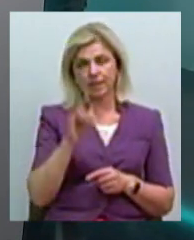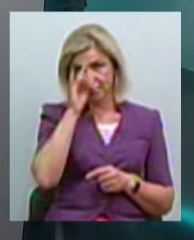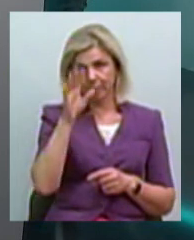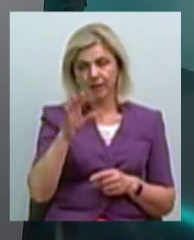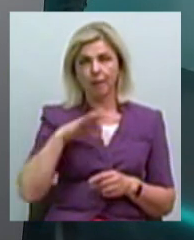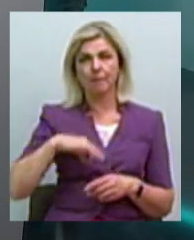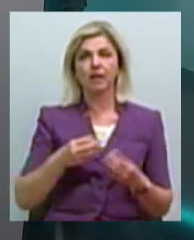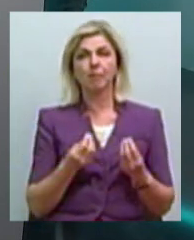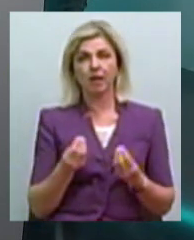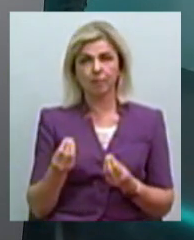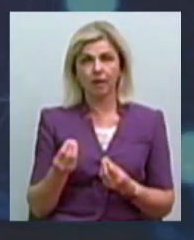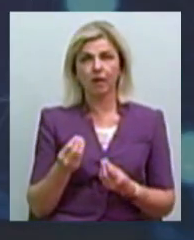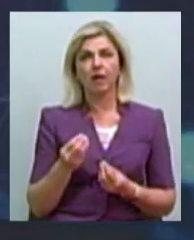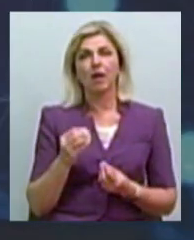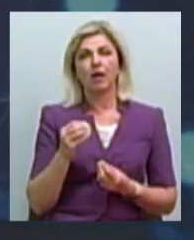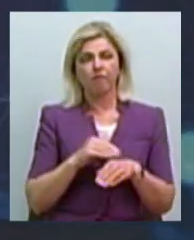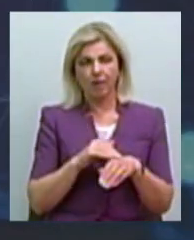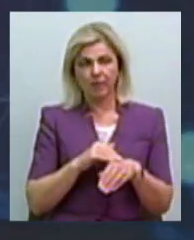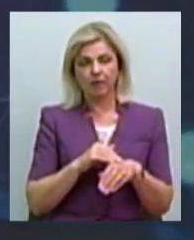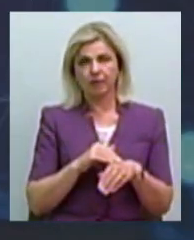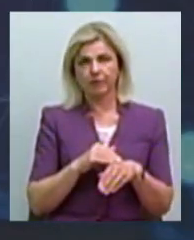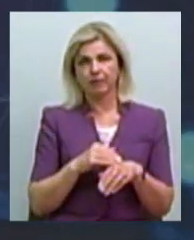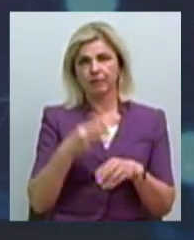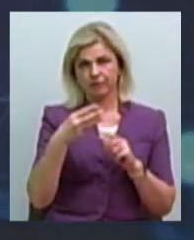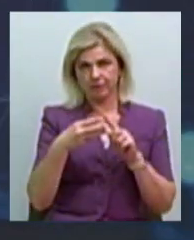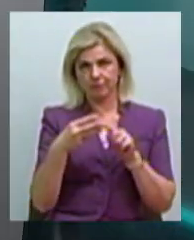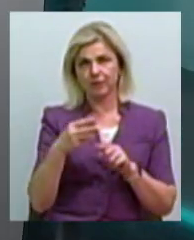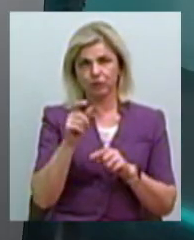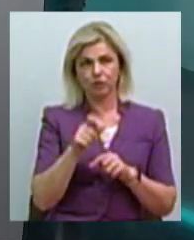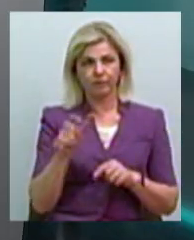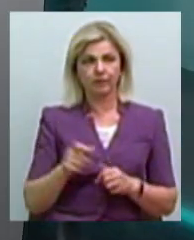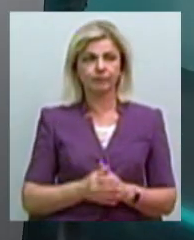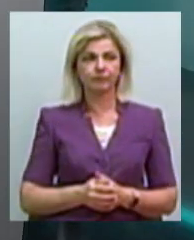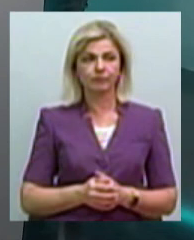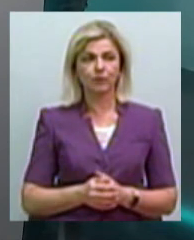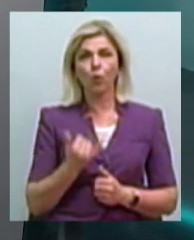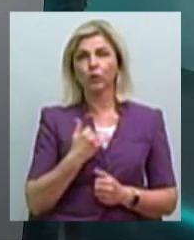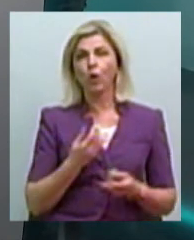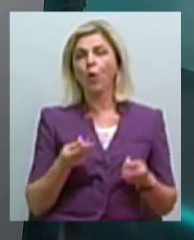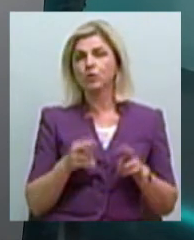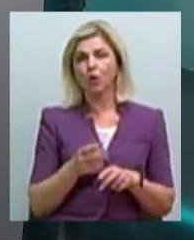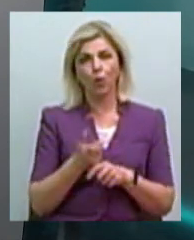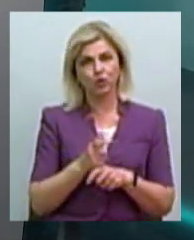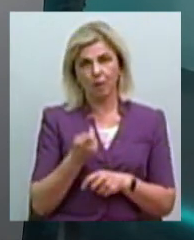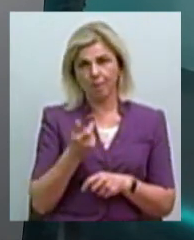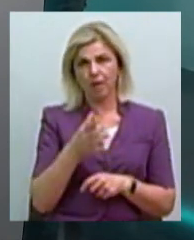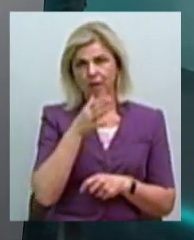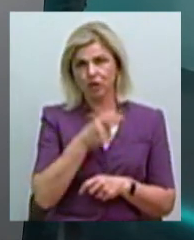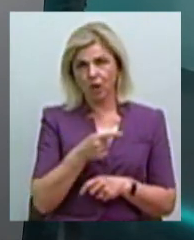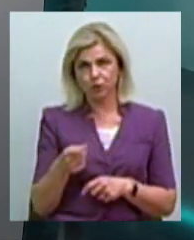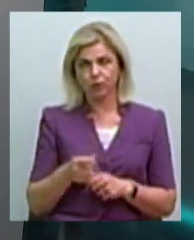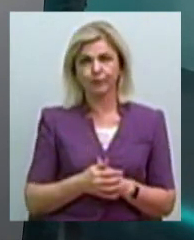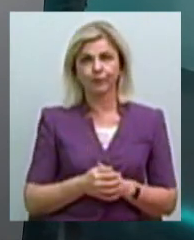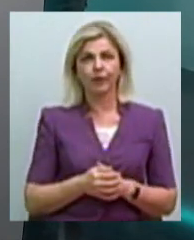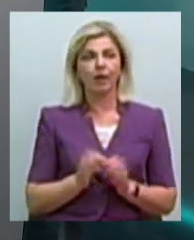предприниматель, Олесь Тимофеев, Давид Арахамі, да, вот наши спікери. Я зрозуміла, в нас залишається дуже-дуже мало часу. Ми